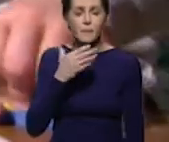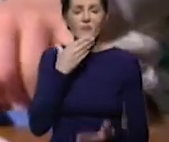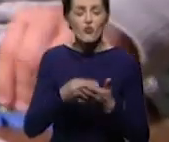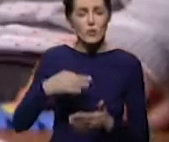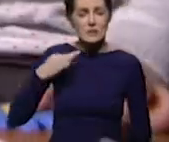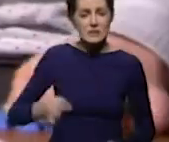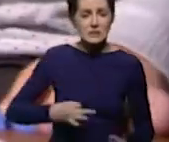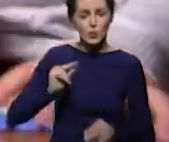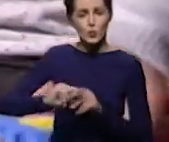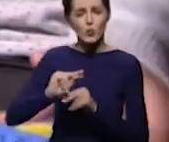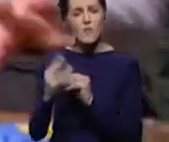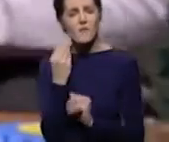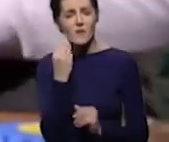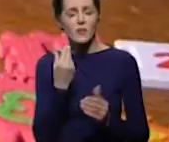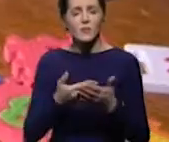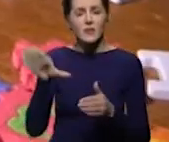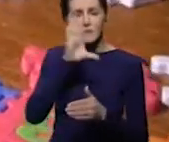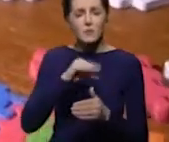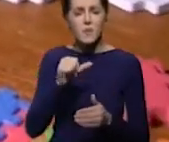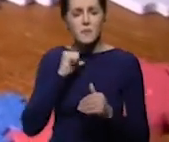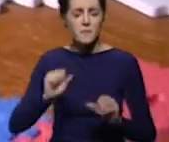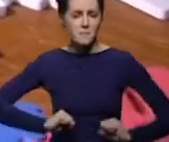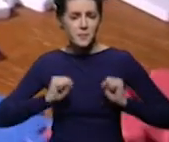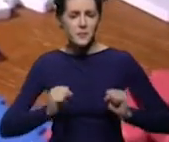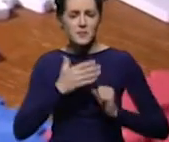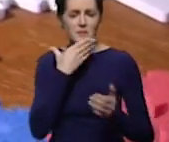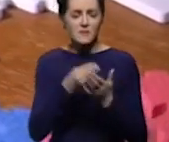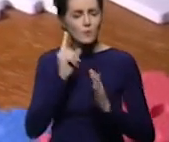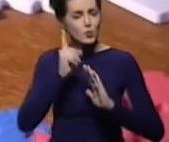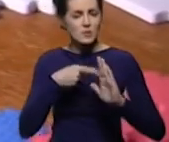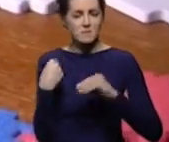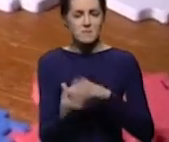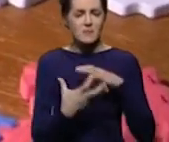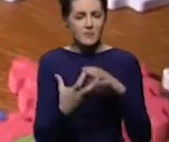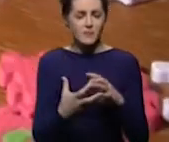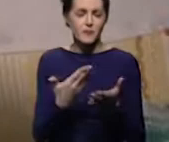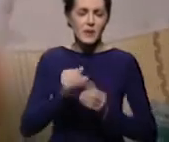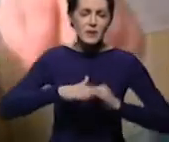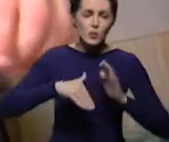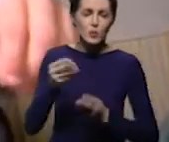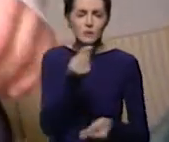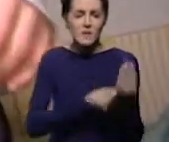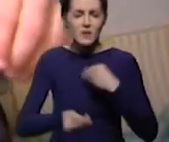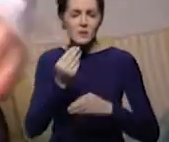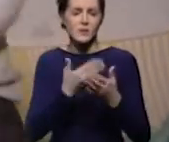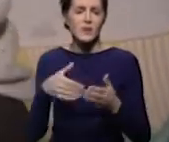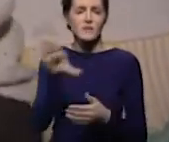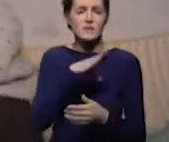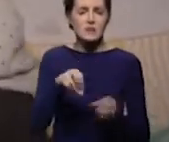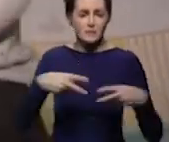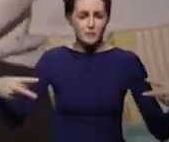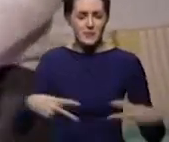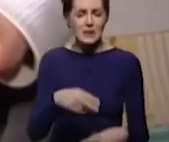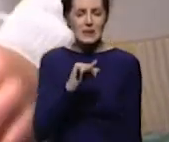говорити. Завдяки вправам, які опанувала, дитина потроху пізнає світ. Дидактичні ігри рекомендовані інклюзивним центром.